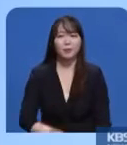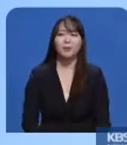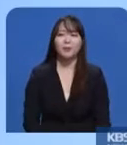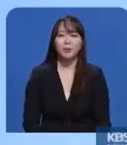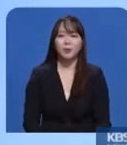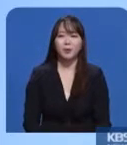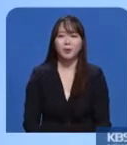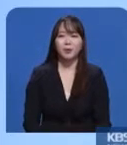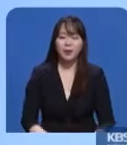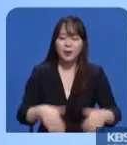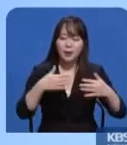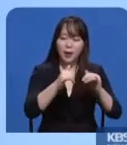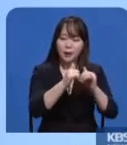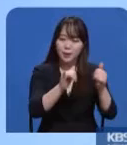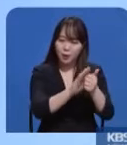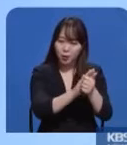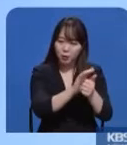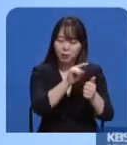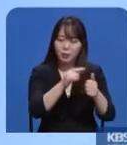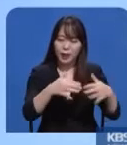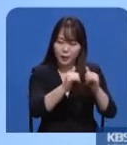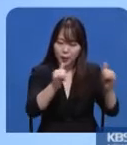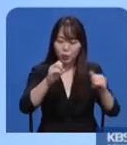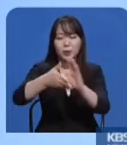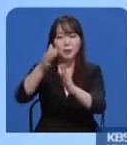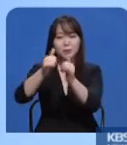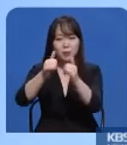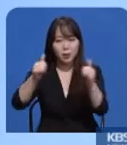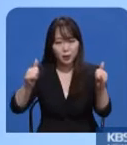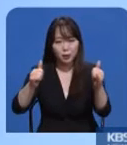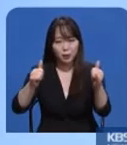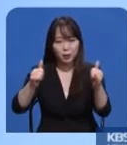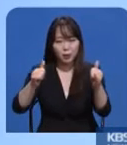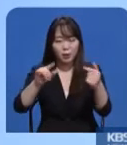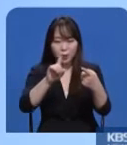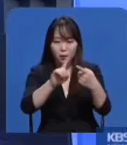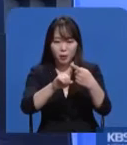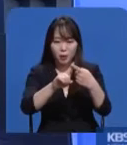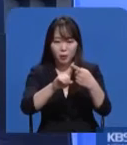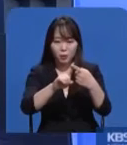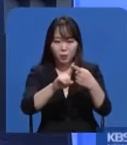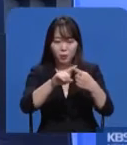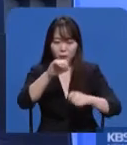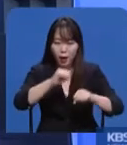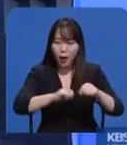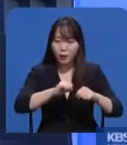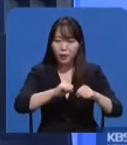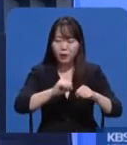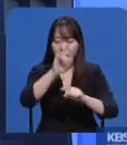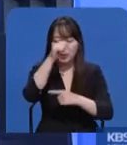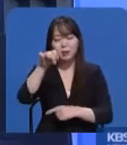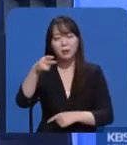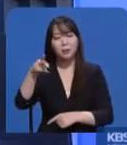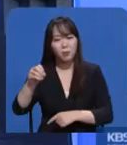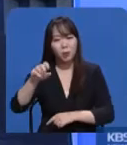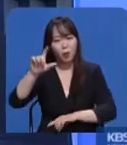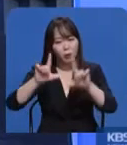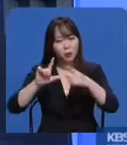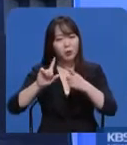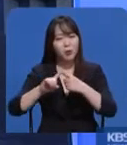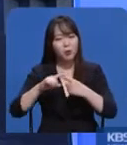그다음에 약자를 대하는 또는 시민을 대하는 이재명 후보의 태도에 대해서 우려가 있다는 것은 본인도 아실